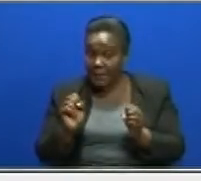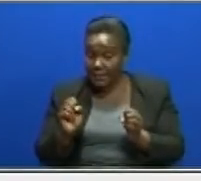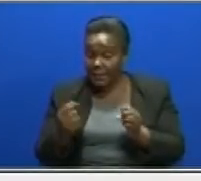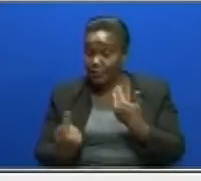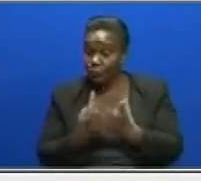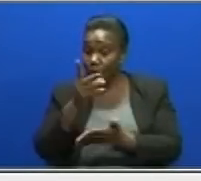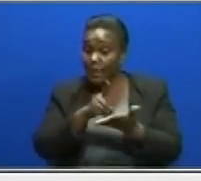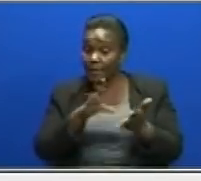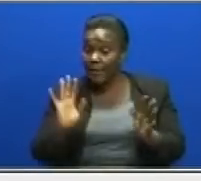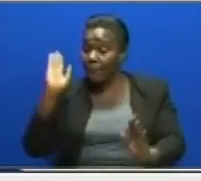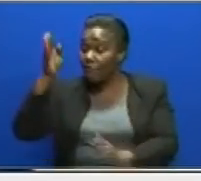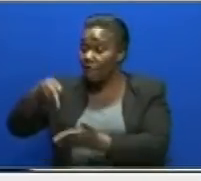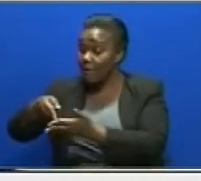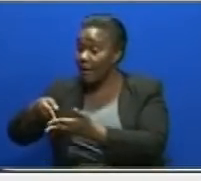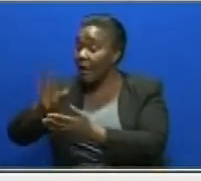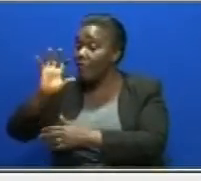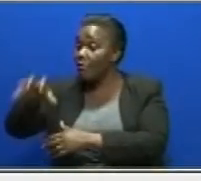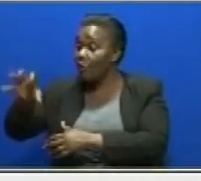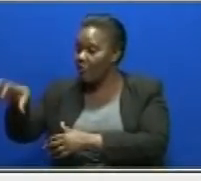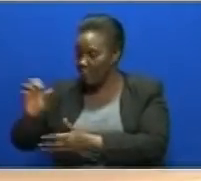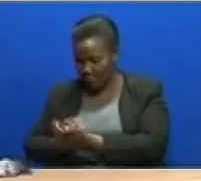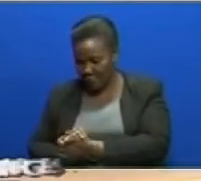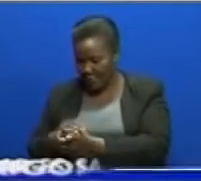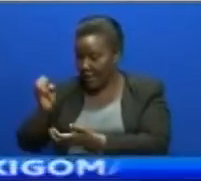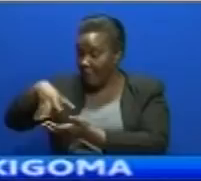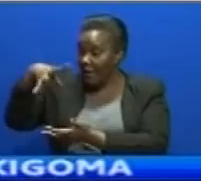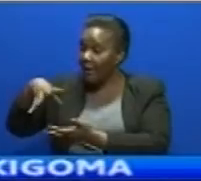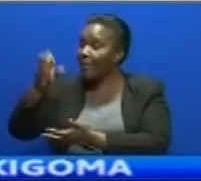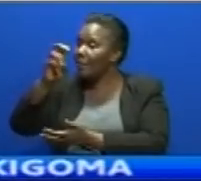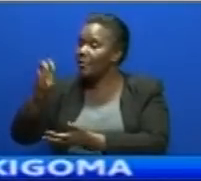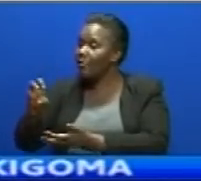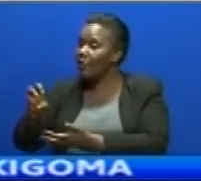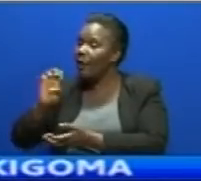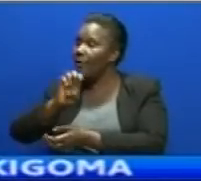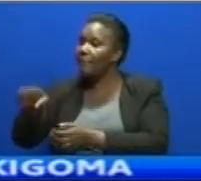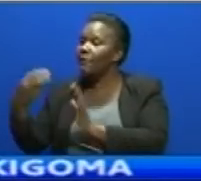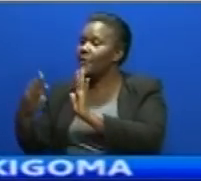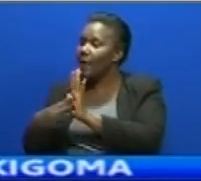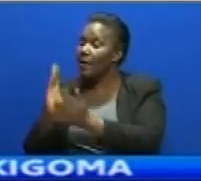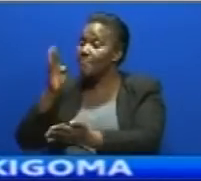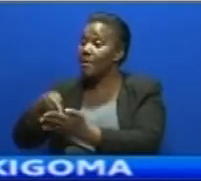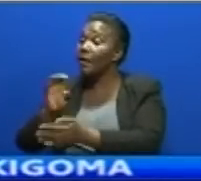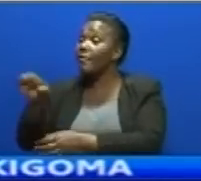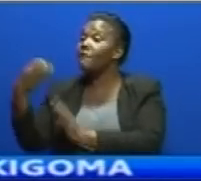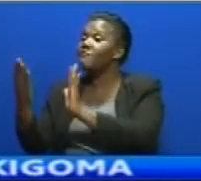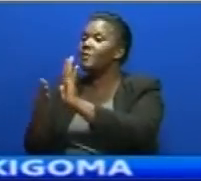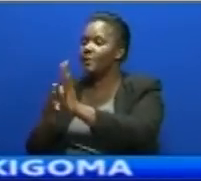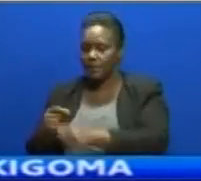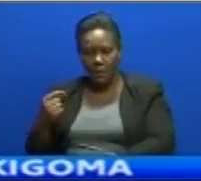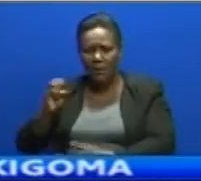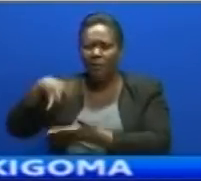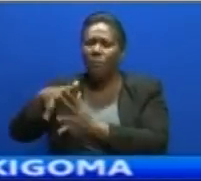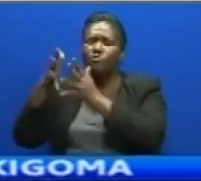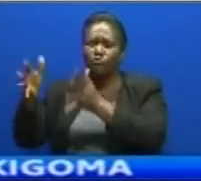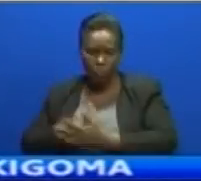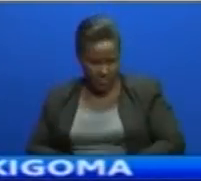ifike DRC Goma Bukavu, gharama inafikia $8,000-$9,000. na unaona hiyo gharama ni kubwa sana.